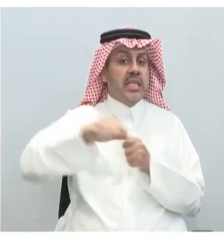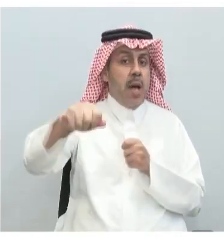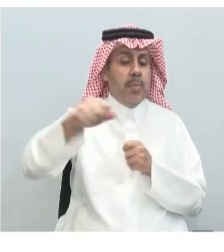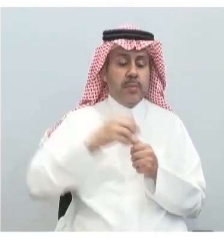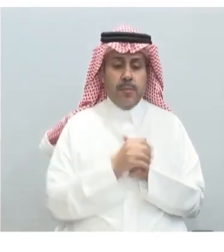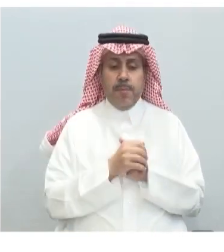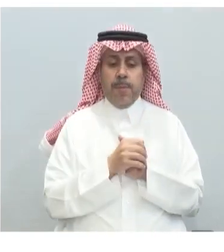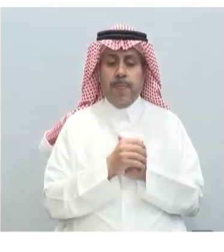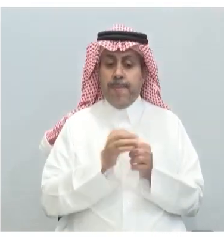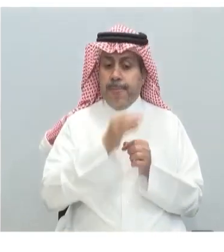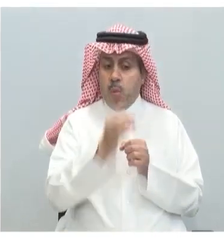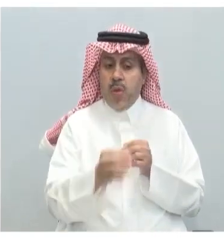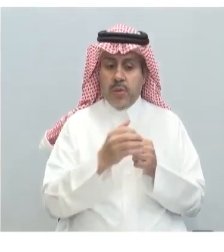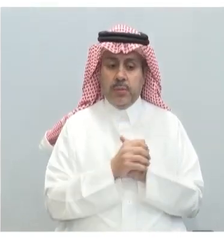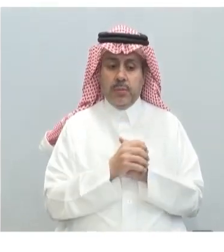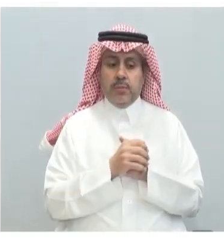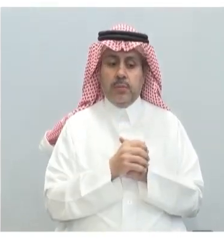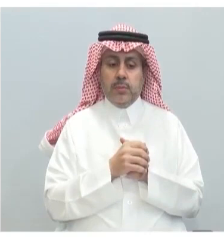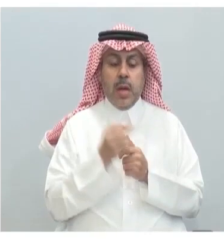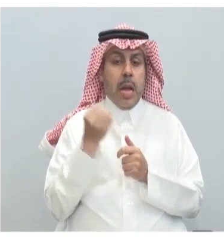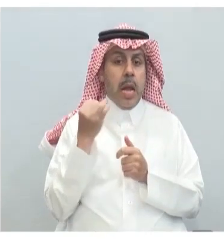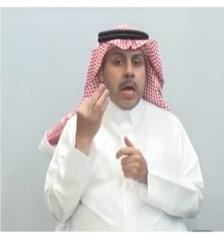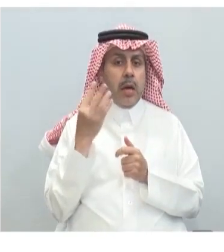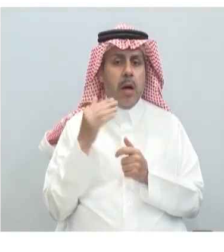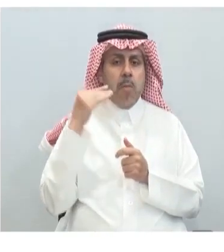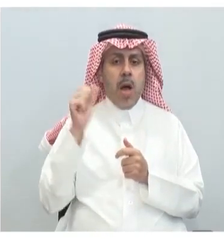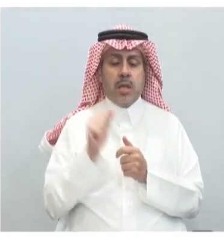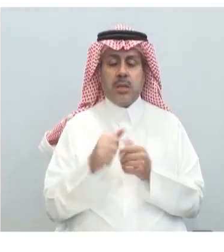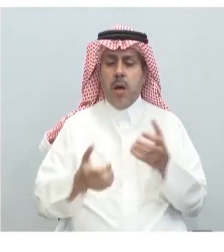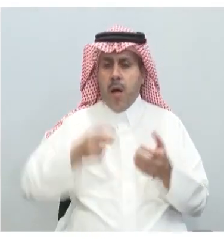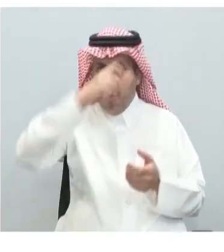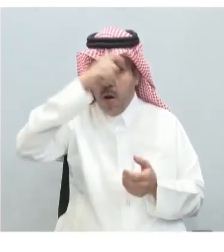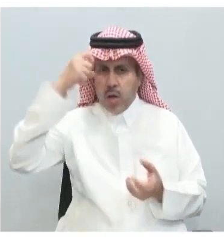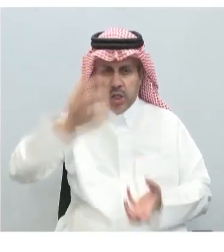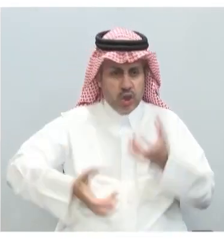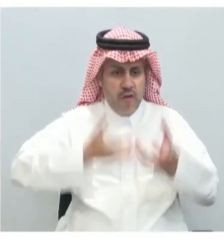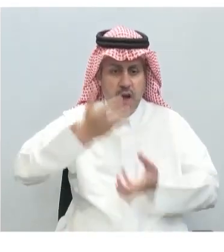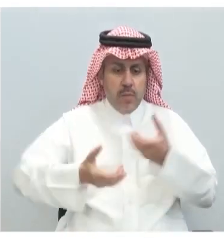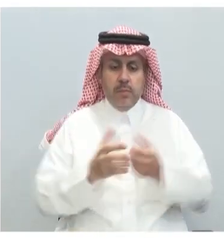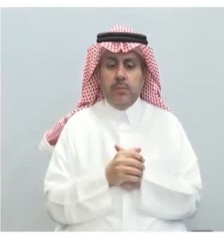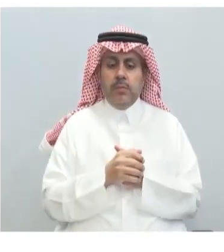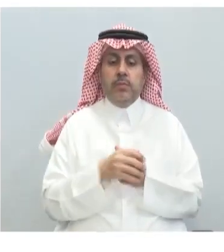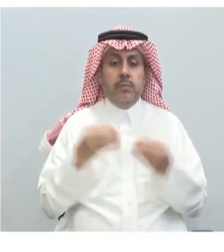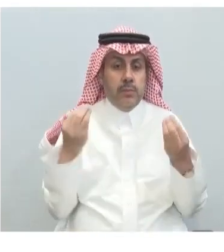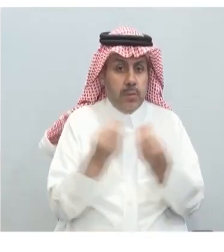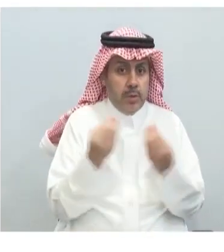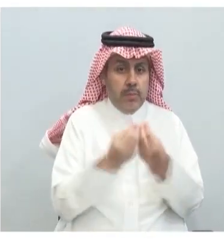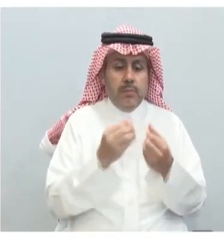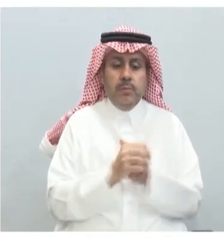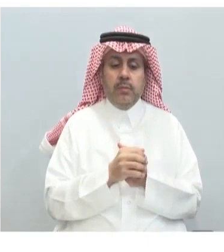سنقوم بوضع الارقام الخاصه بحراره التفاعل ثم بعد ذلك نقوم بجمعها ننتبه